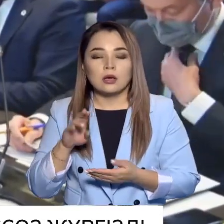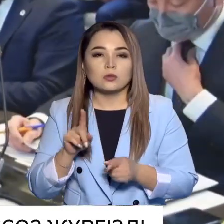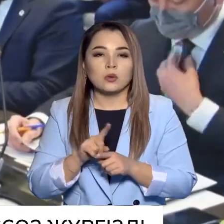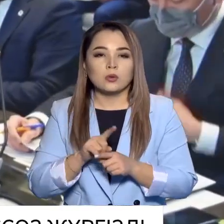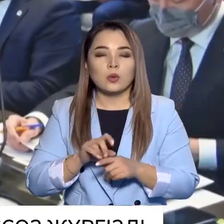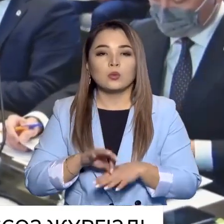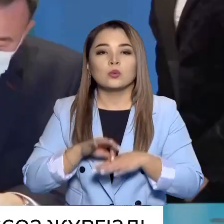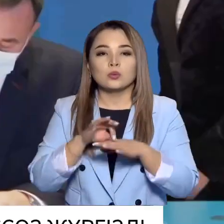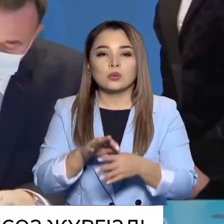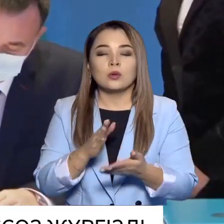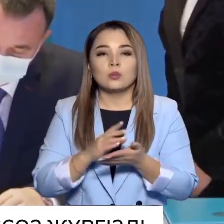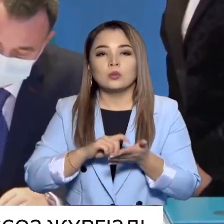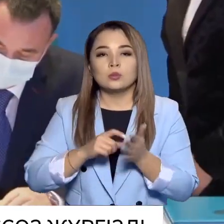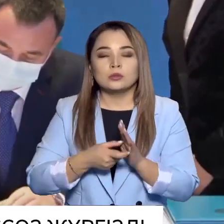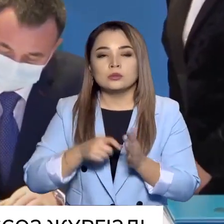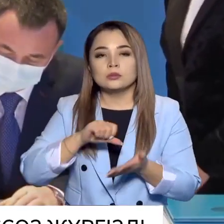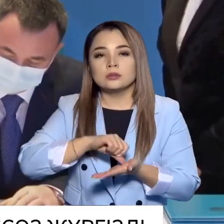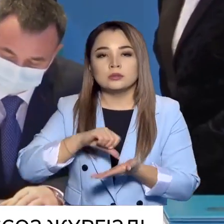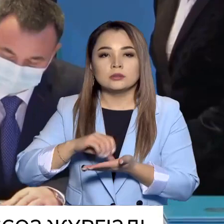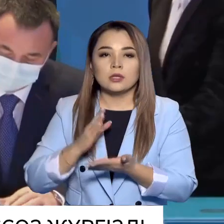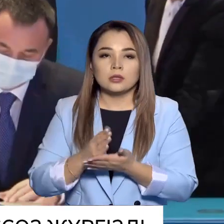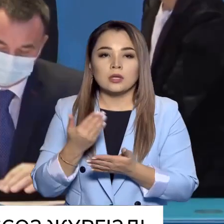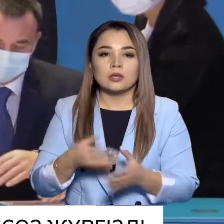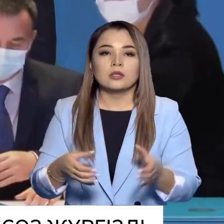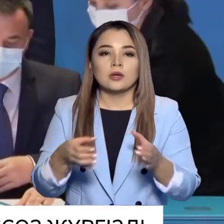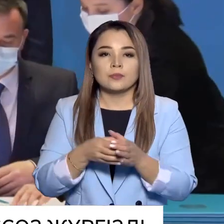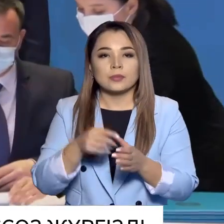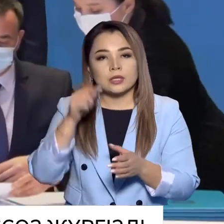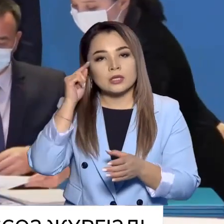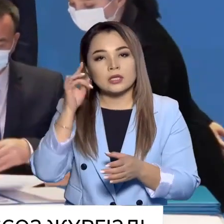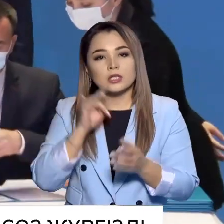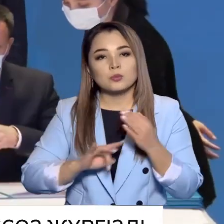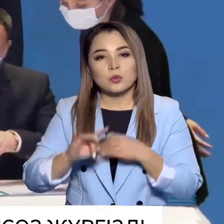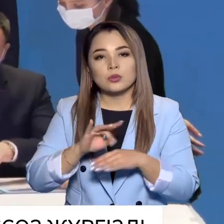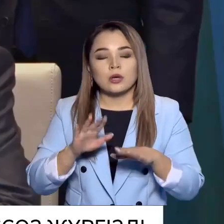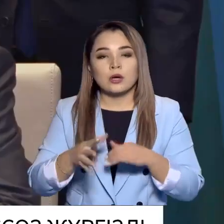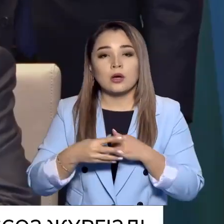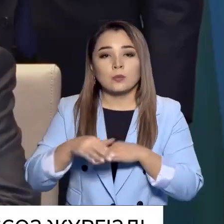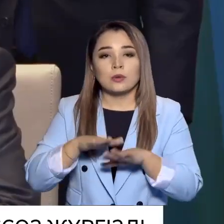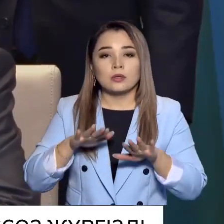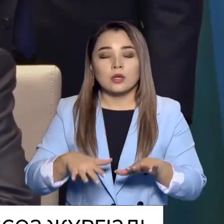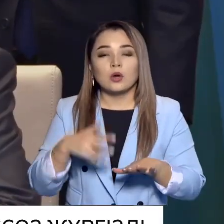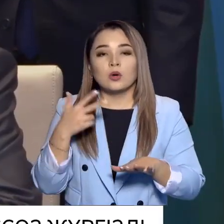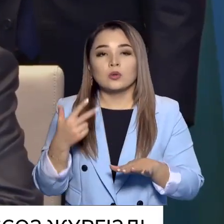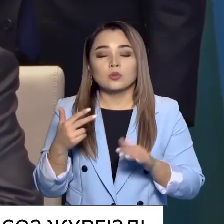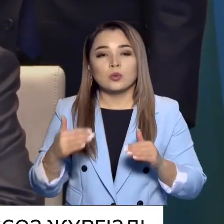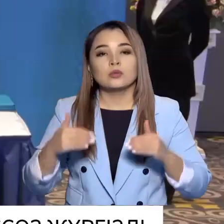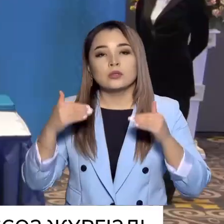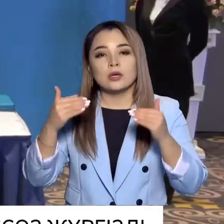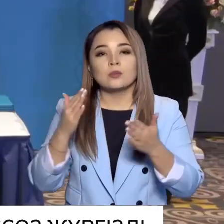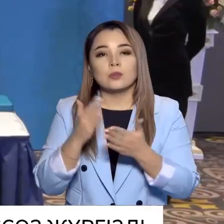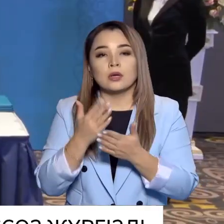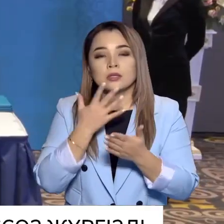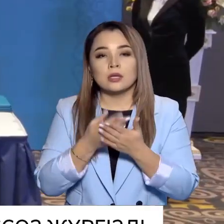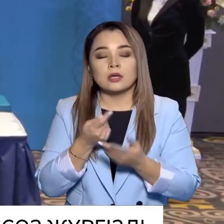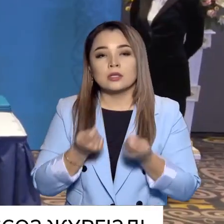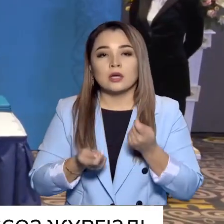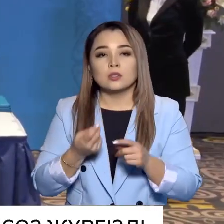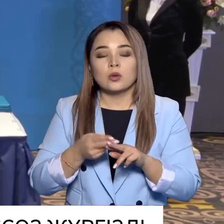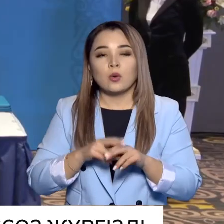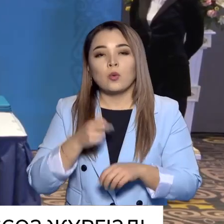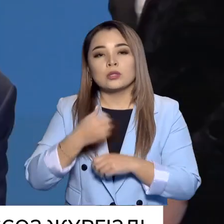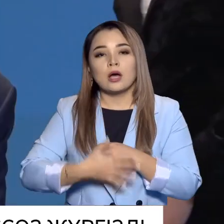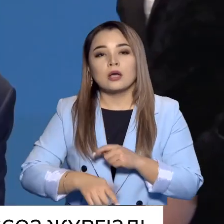ауданында индустриалдық сауда логистикалық кешен құру, Қырғыз Республикасының аумағында 3 көтерме тарату орталығын ашу жөніндегі